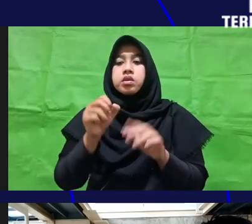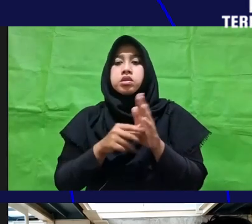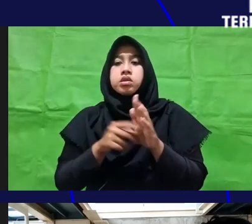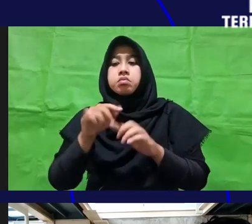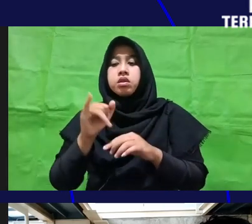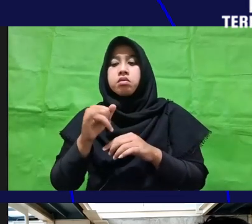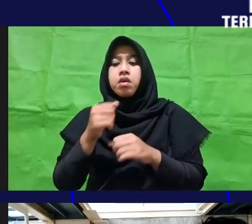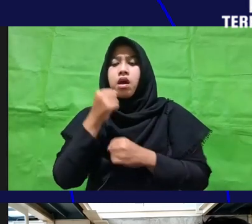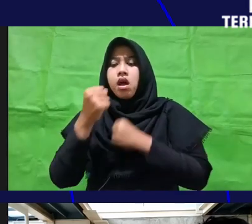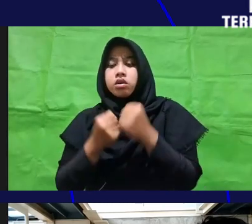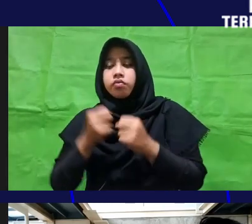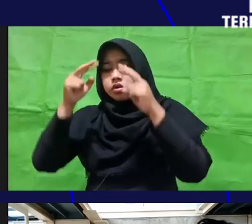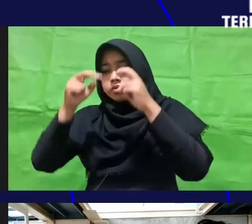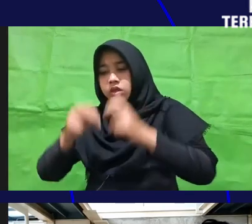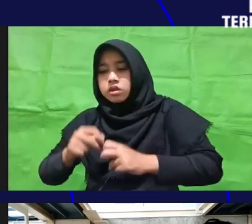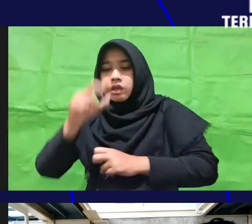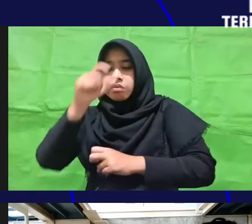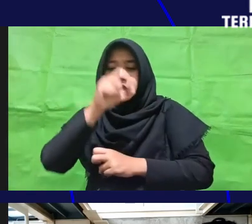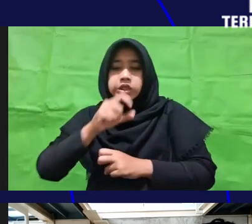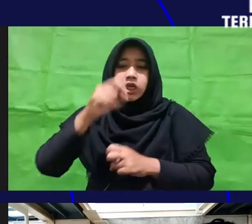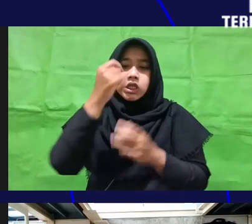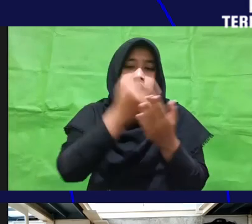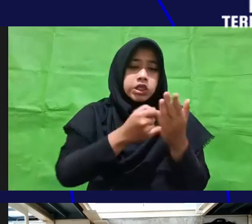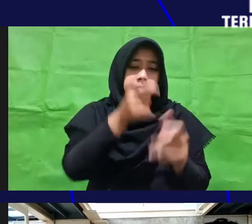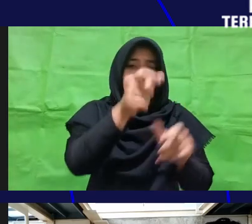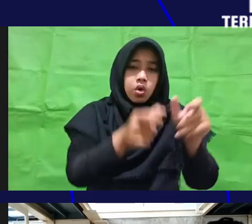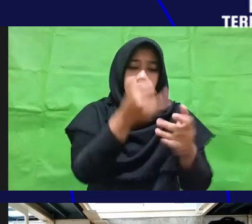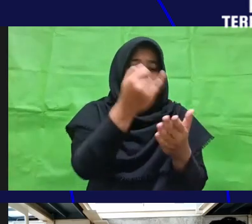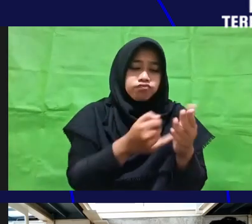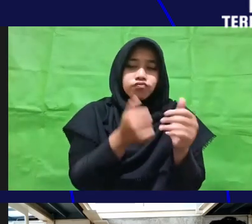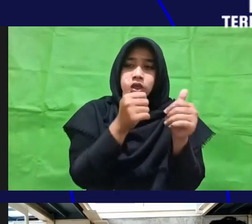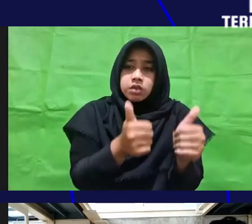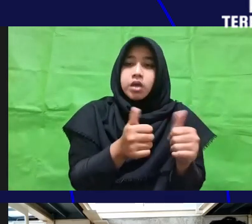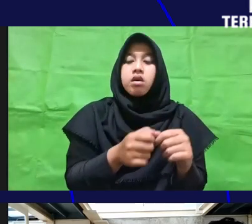tepat, adanya pertukaran di situ, dan kemudian dari situ